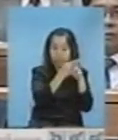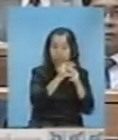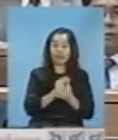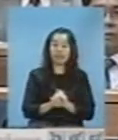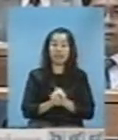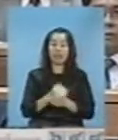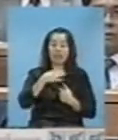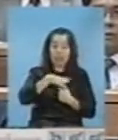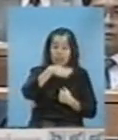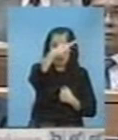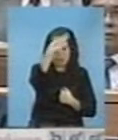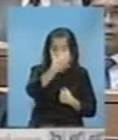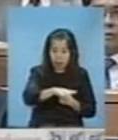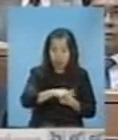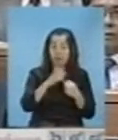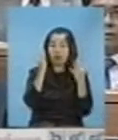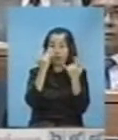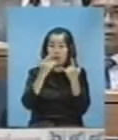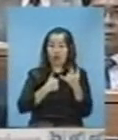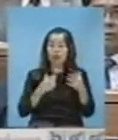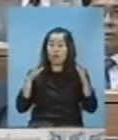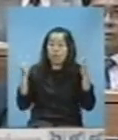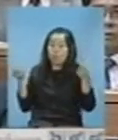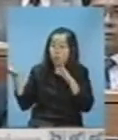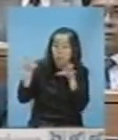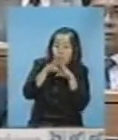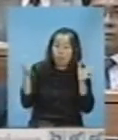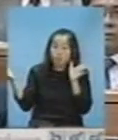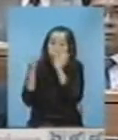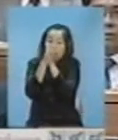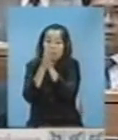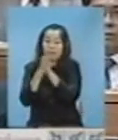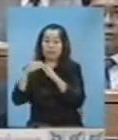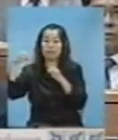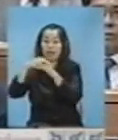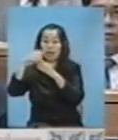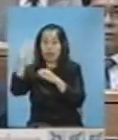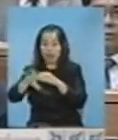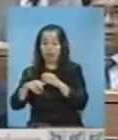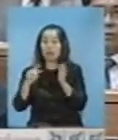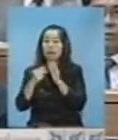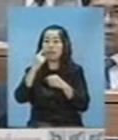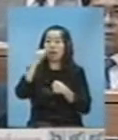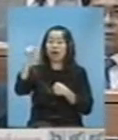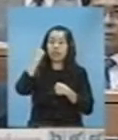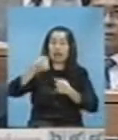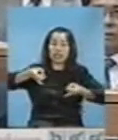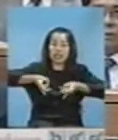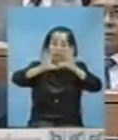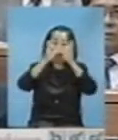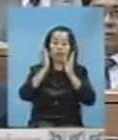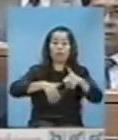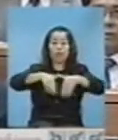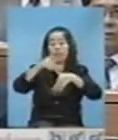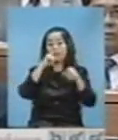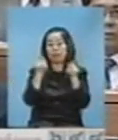ข่ได้รับเลือกตั้งมาเสร็จอาจจะไปยุบรวมพรรคควบกับอีกพรรคหนึ่งแล้วในที่สุดก็เหมือนการทรยศประชาชนประ